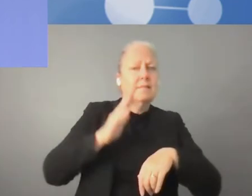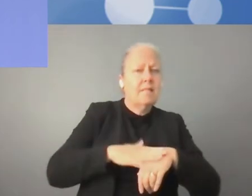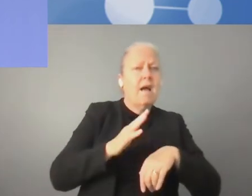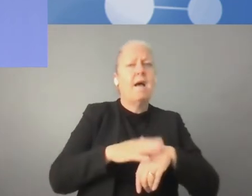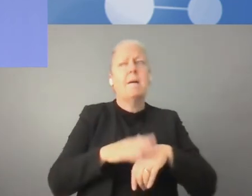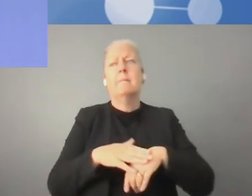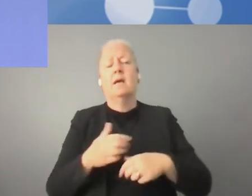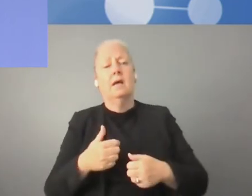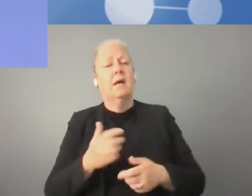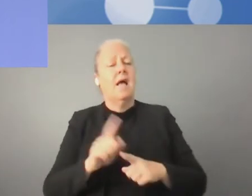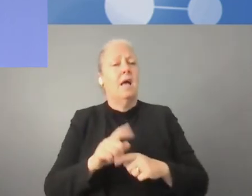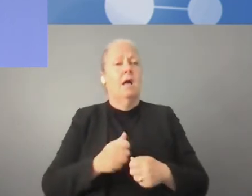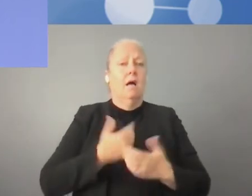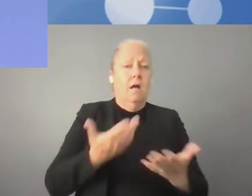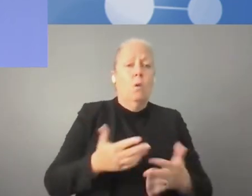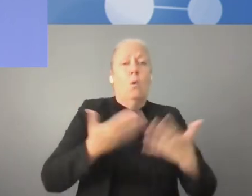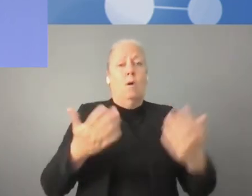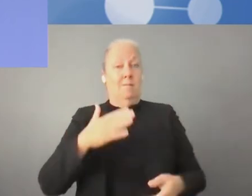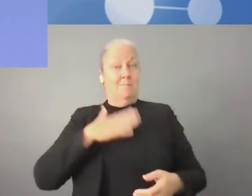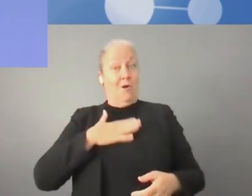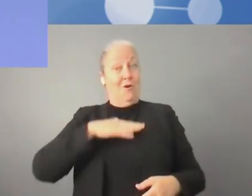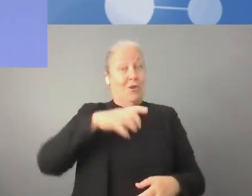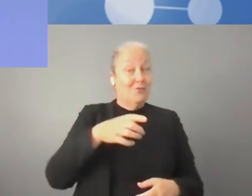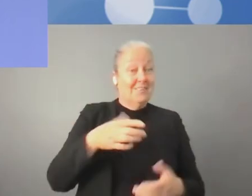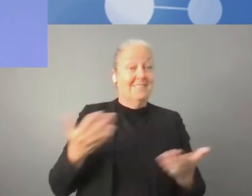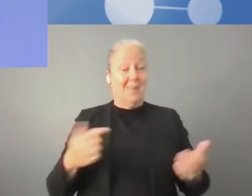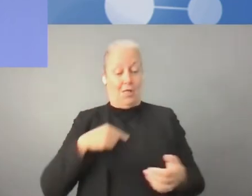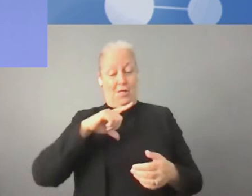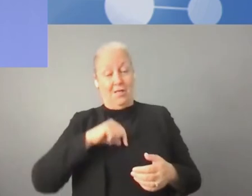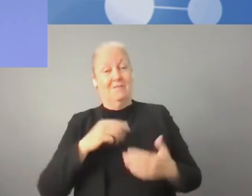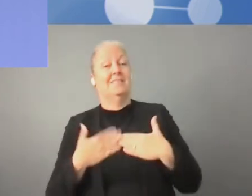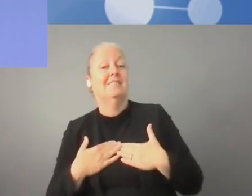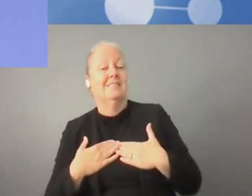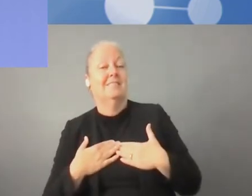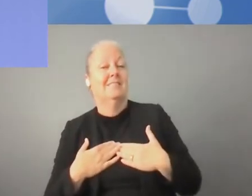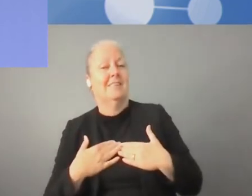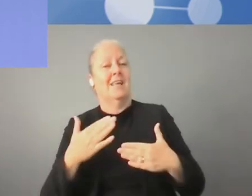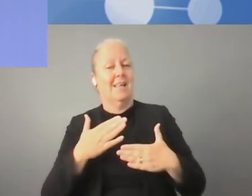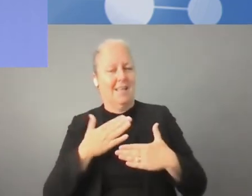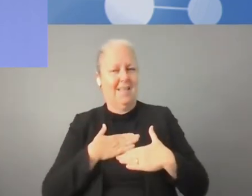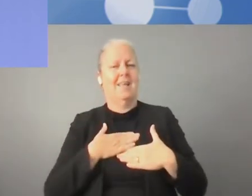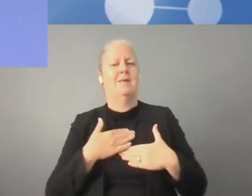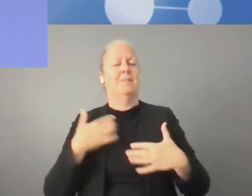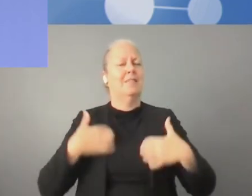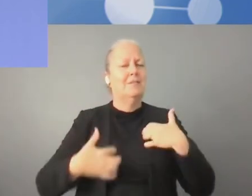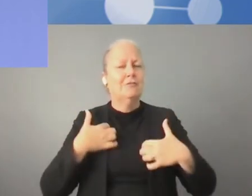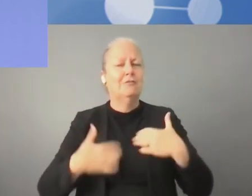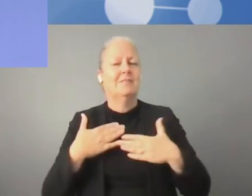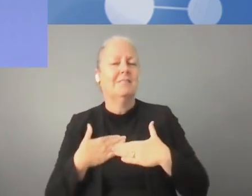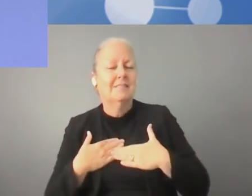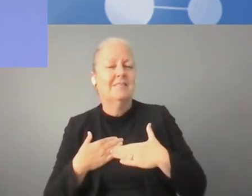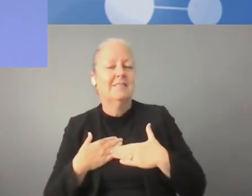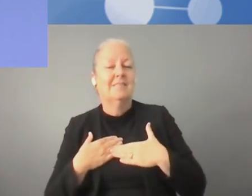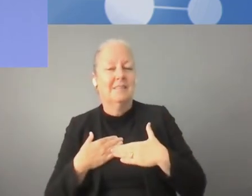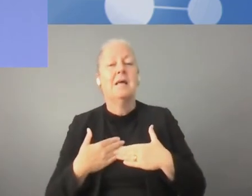立这样的创始企业。所以我们的必须回答的问题就是说，我们的老百姓他们